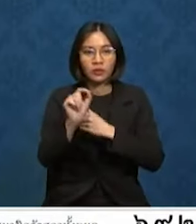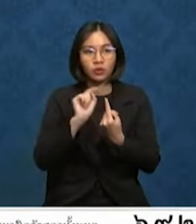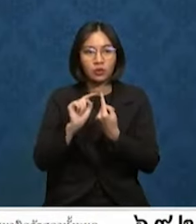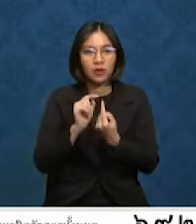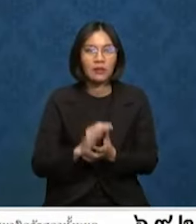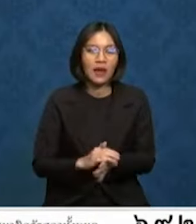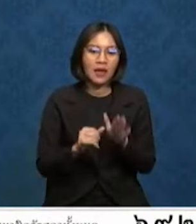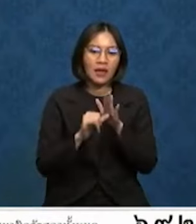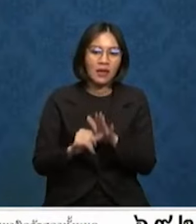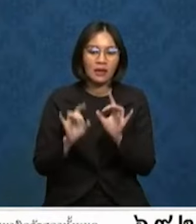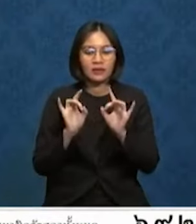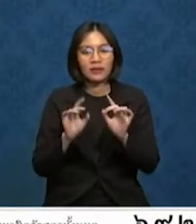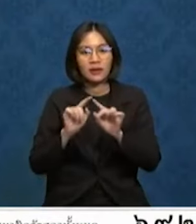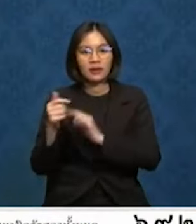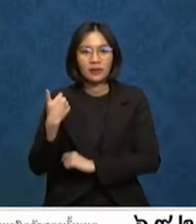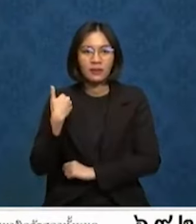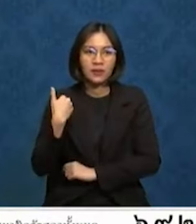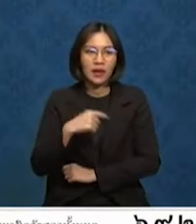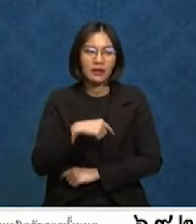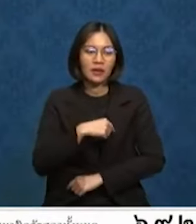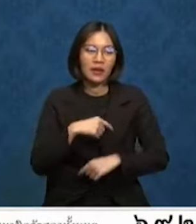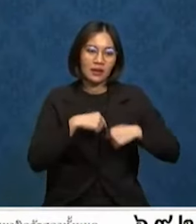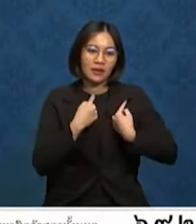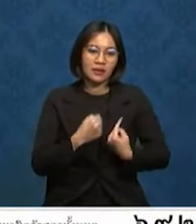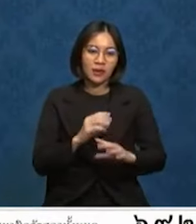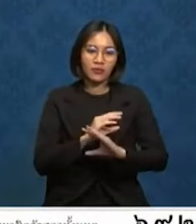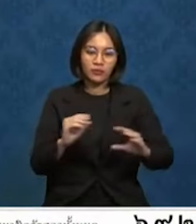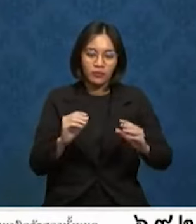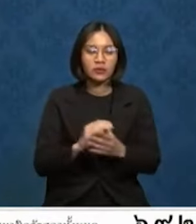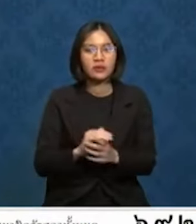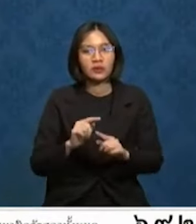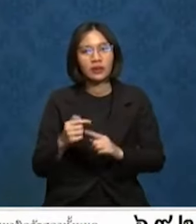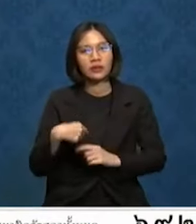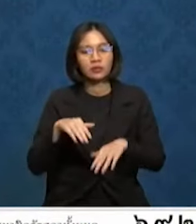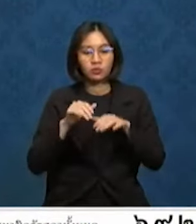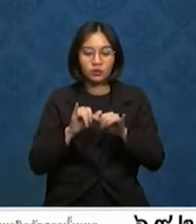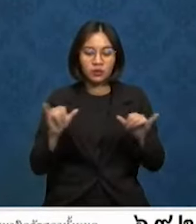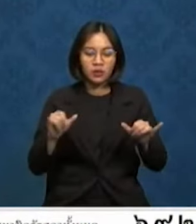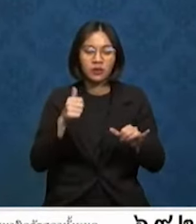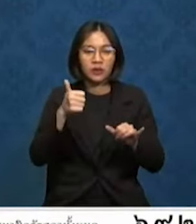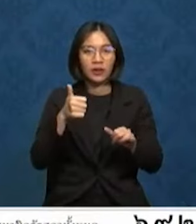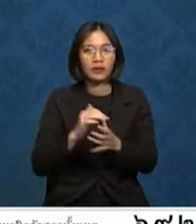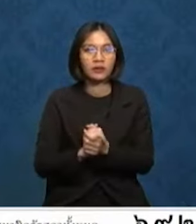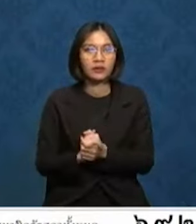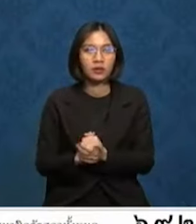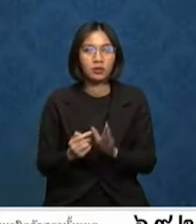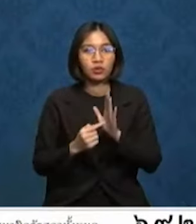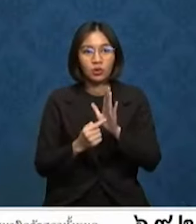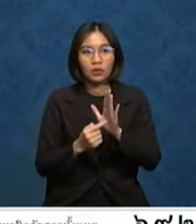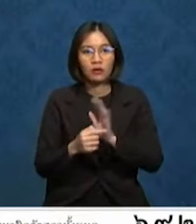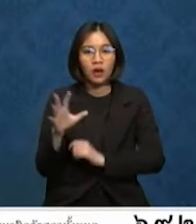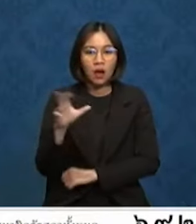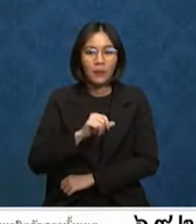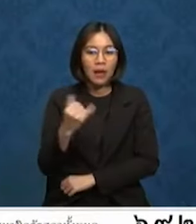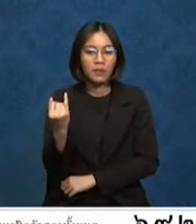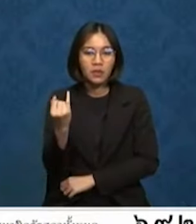เหน็บแนมกันให้เสียกำลังใจบ้างก็เราก็นิ่งๆสุขุมหน่อยก็ไปได้เช่นที่มาไม่